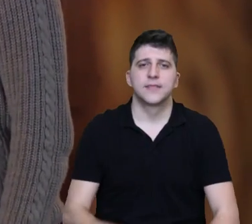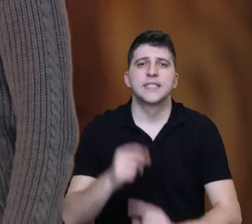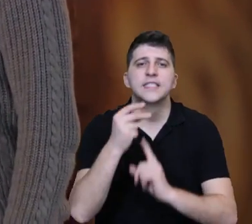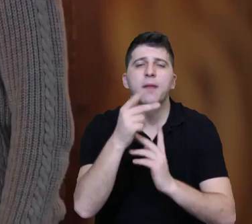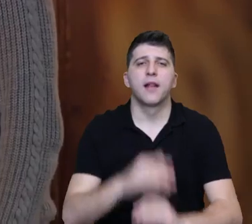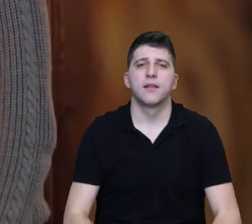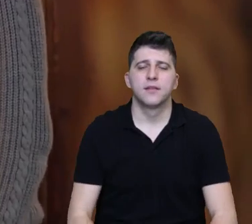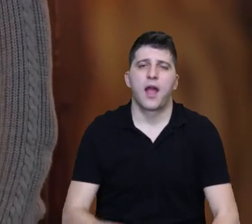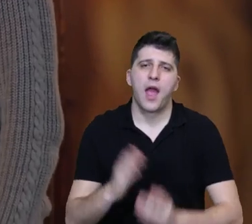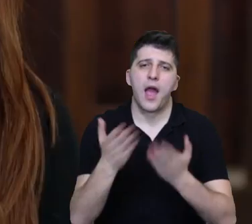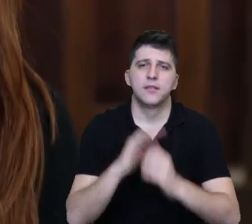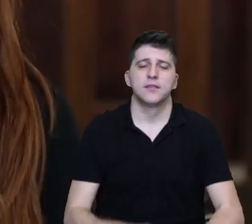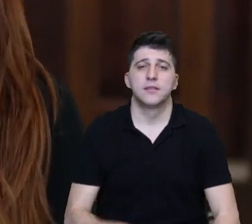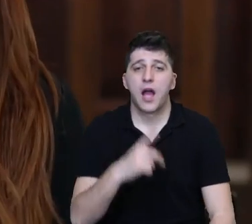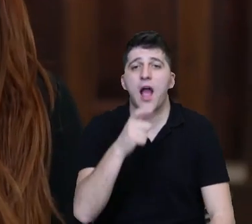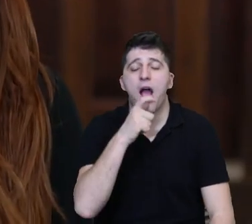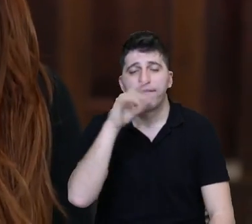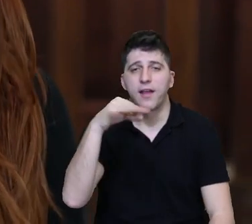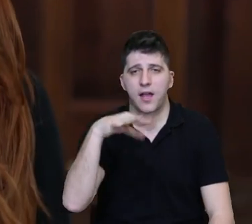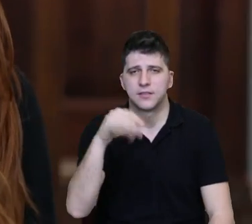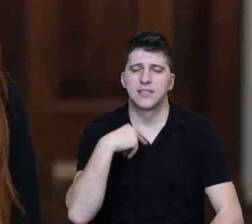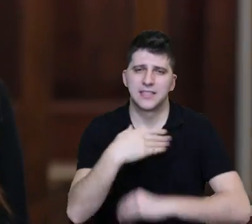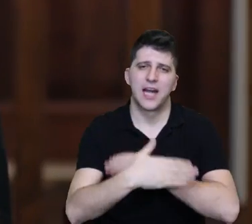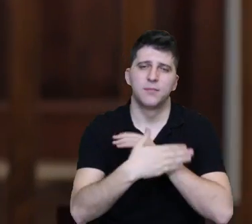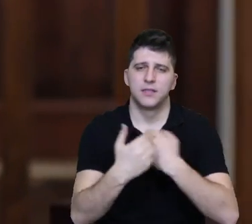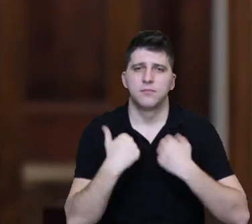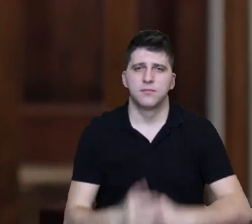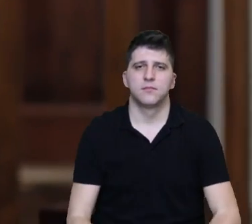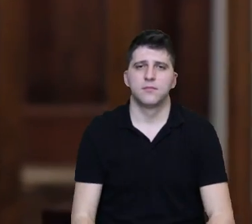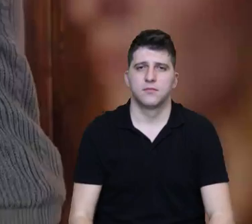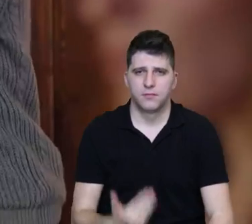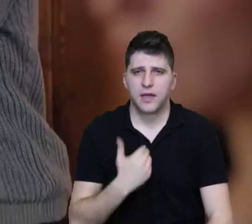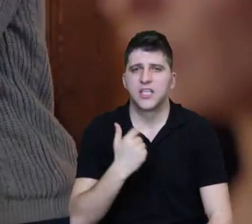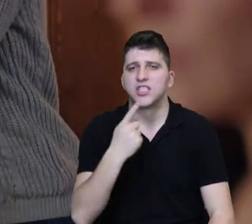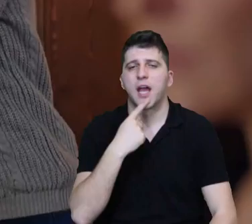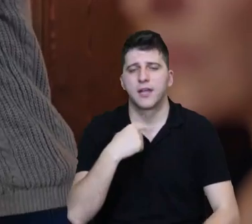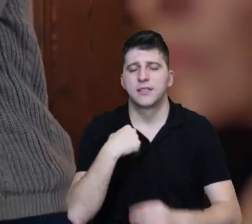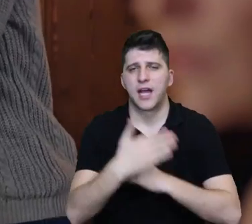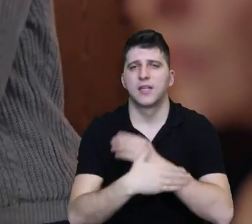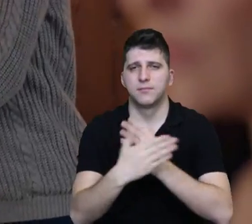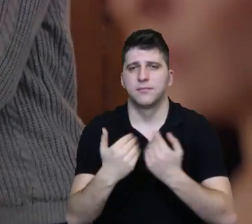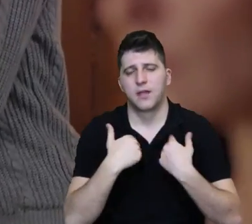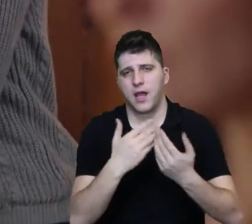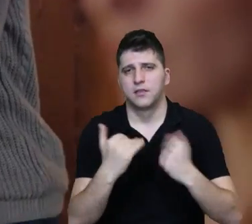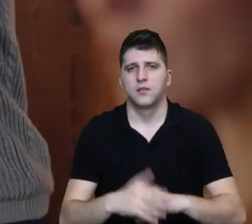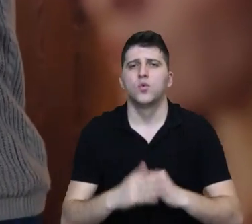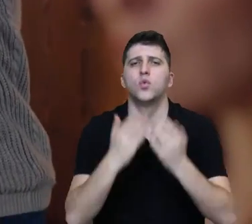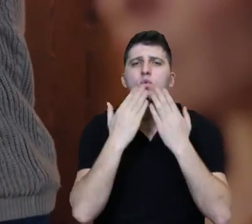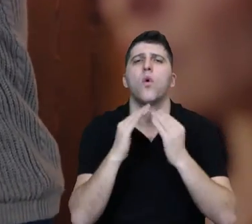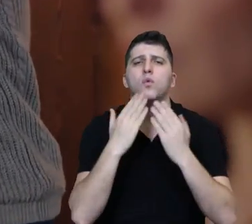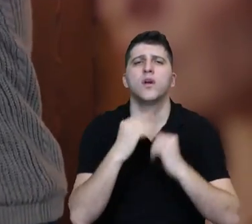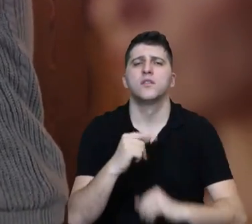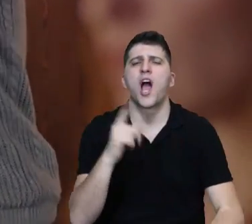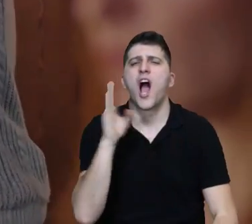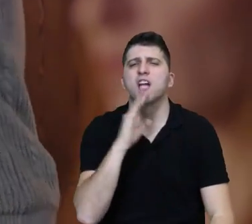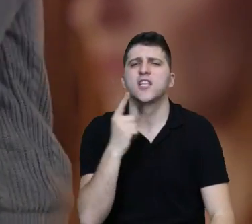İsmail, hadi sen kahve yap, ben de sana yardım edeyim. Ben şekerini ayarlarım. Hadi sen ayarlayamazsın şimdi. Yok yok, şeker acı